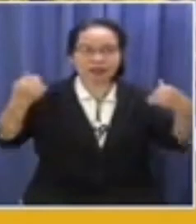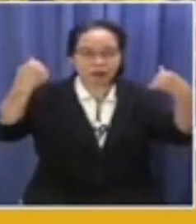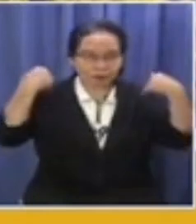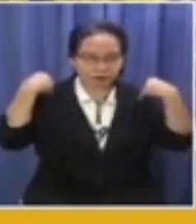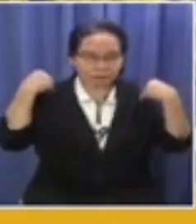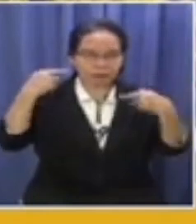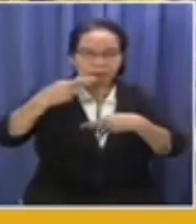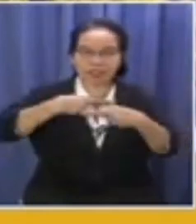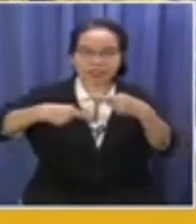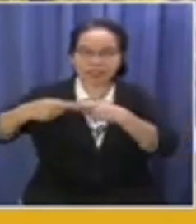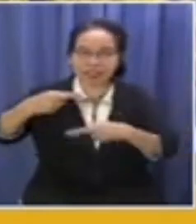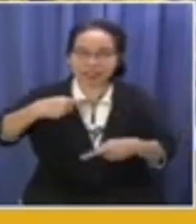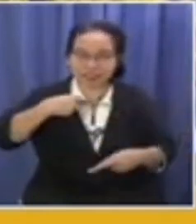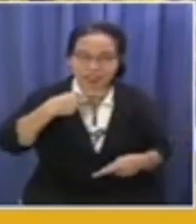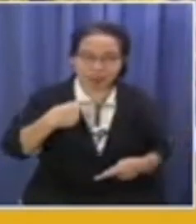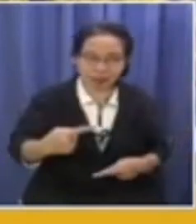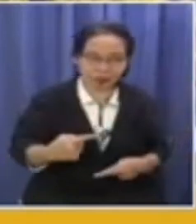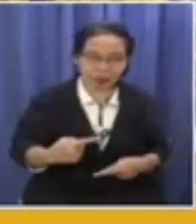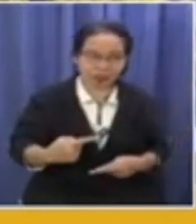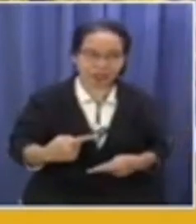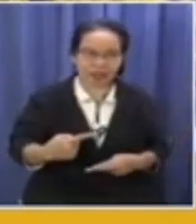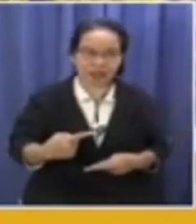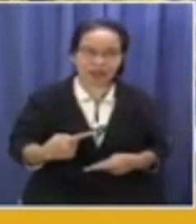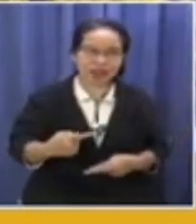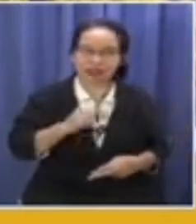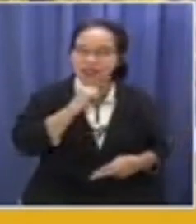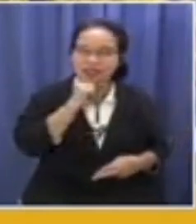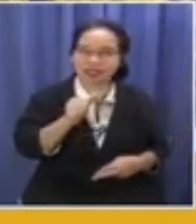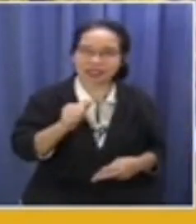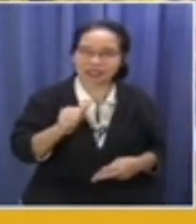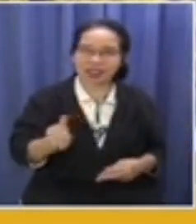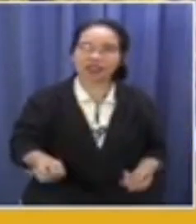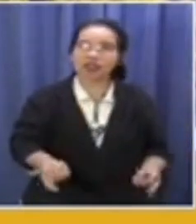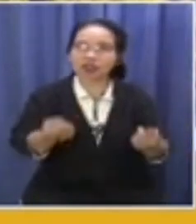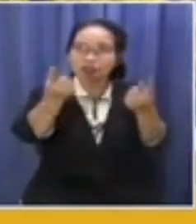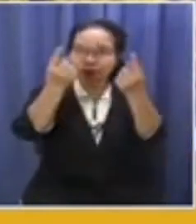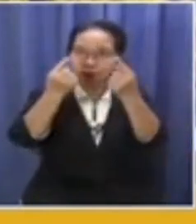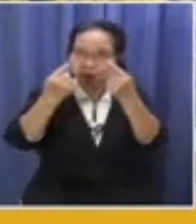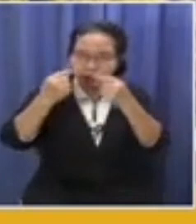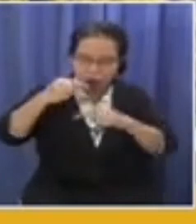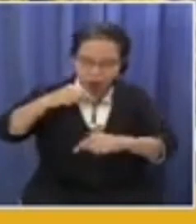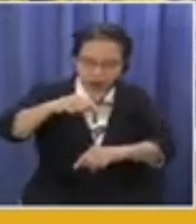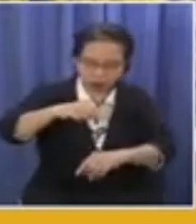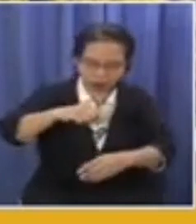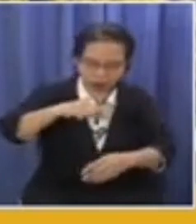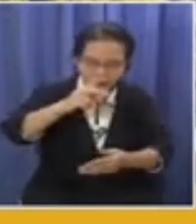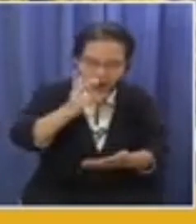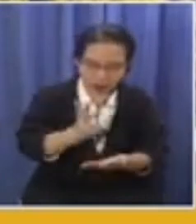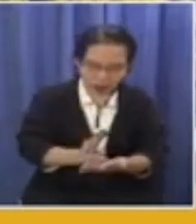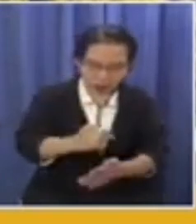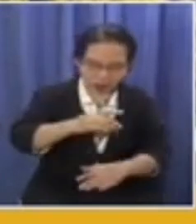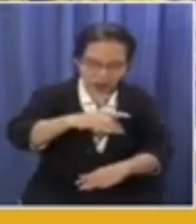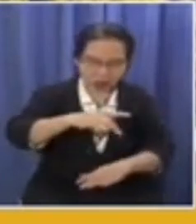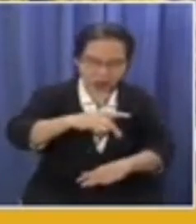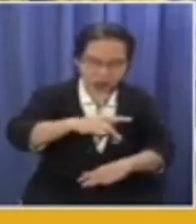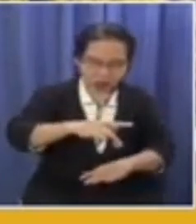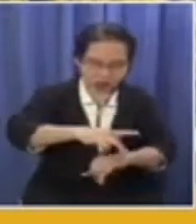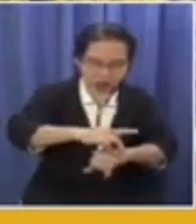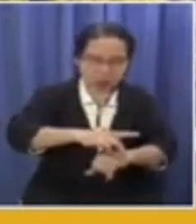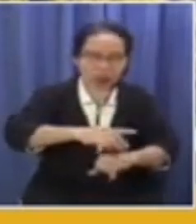siyang Pagbalik na sinasabi na hindi naman siya pupunta sa lupa Bababa lang siya sa